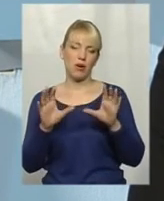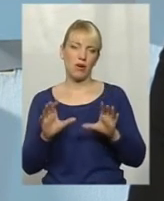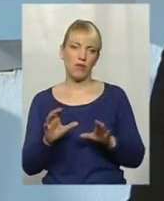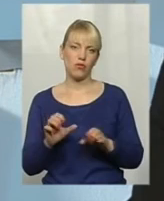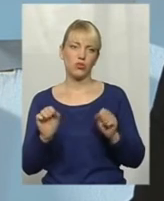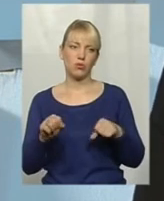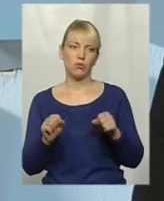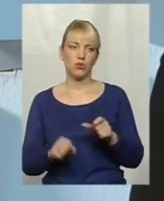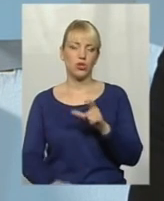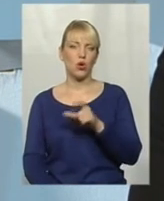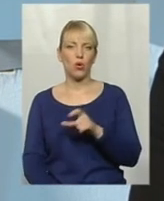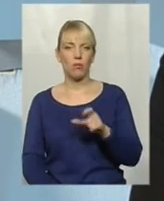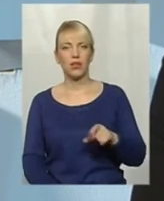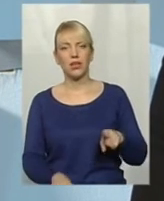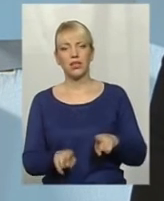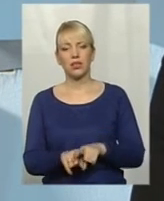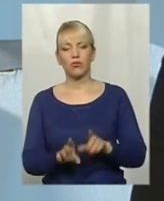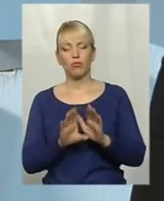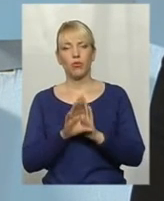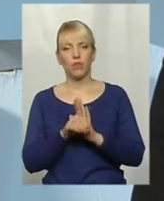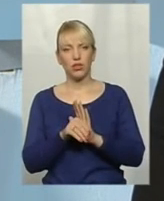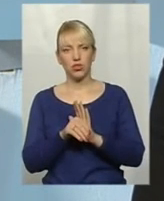спроможності громади. Також запроваджені